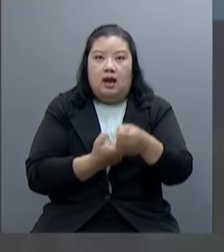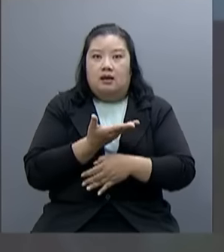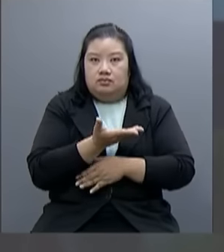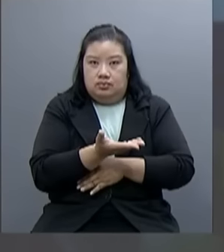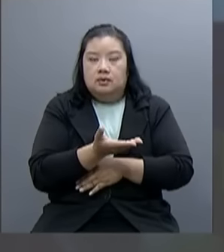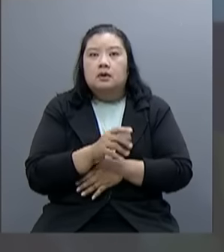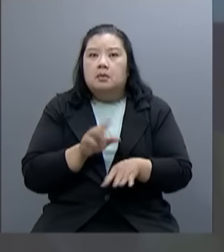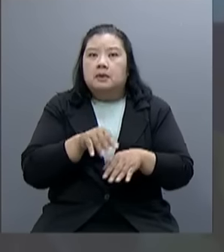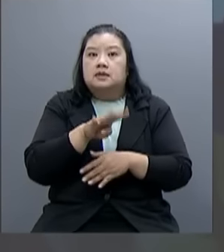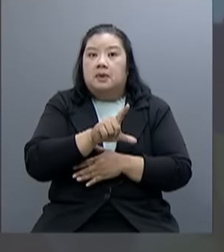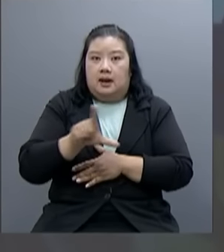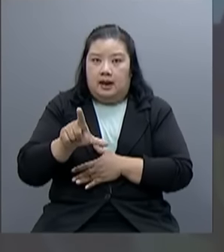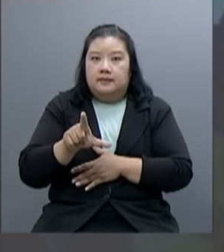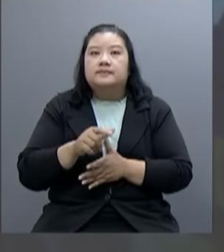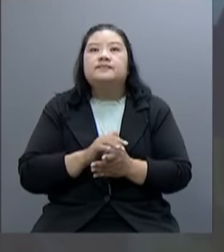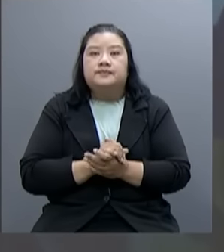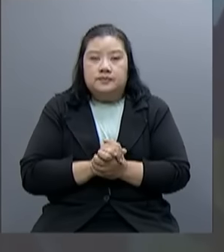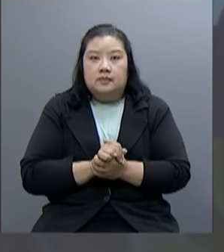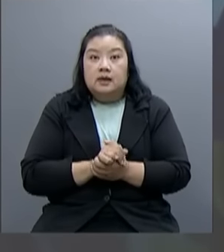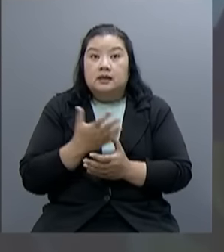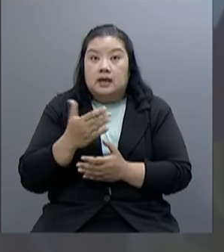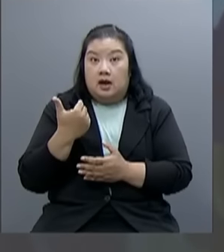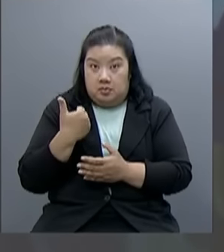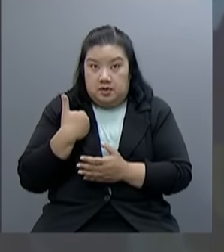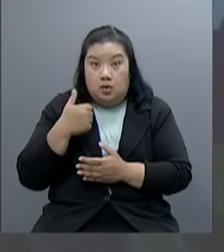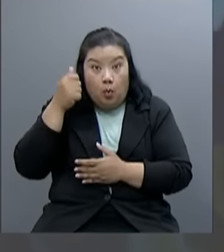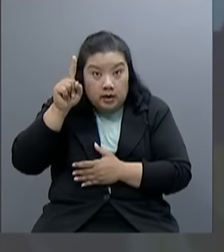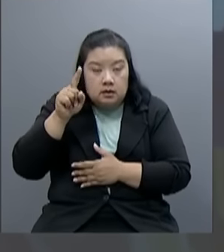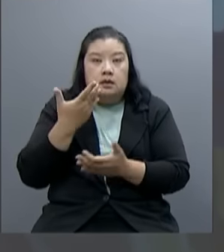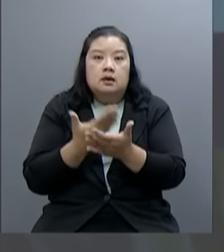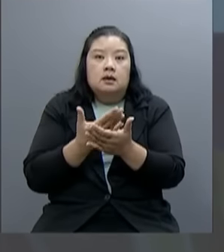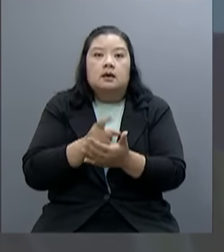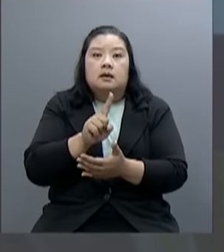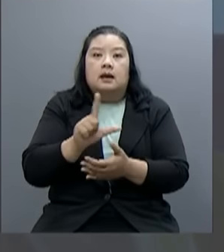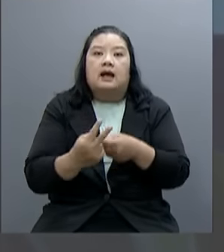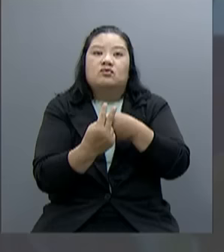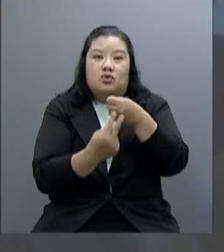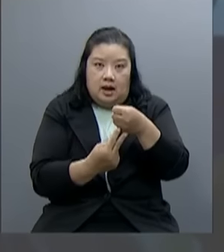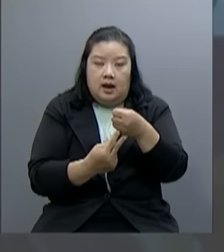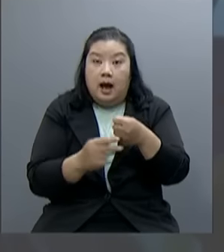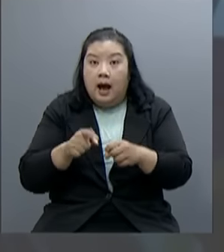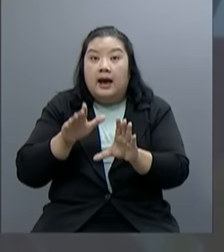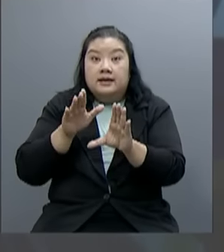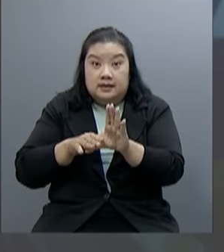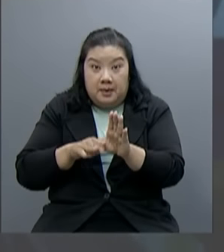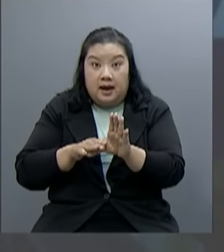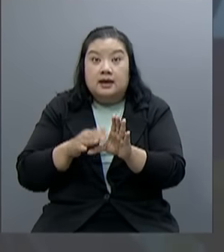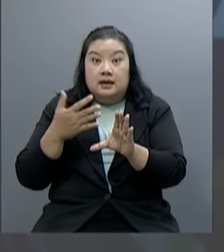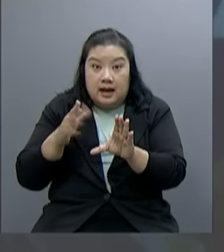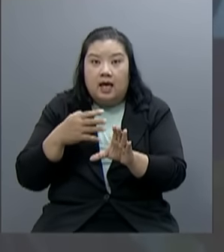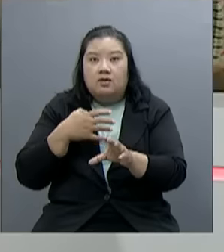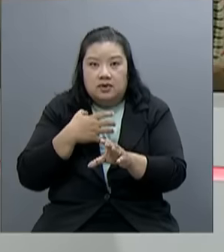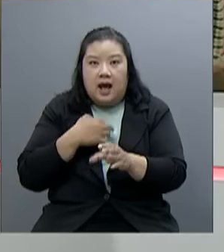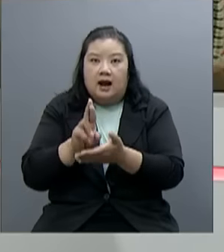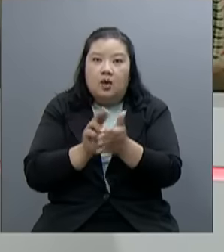4,000ล้านบาทนอกจากนี้เขายังจ่ายอีกวันละ 1ล้านดอลลาร์สหรัฐให้กับผู้ลงทะเบียนเลือกตั้งที่มาร่วมชิงรางวัล